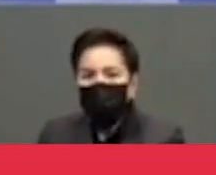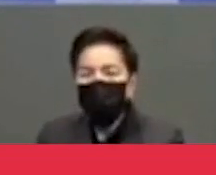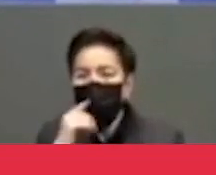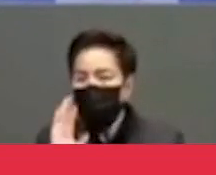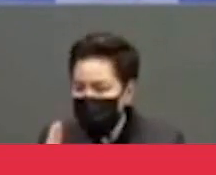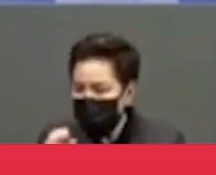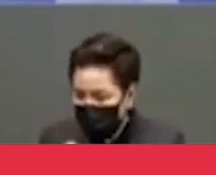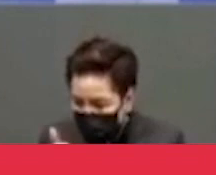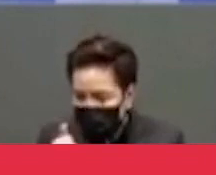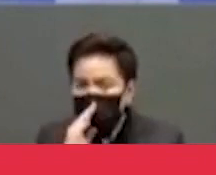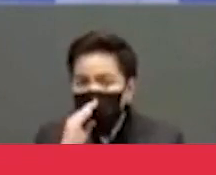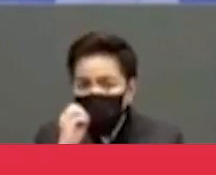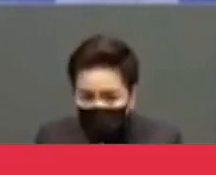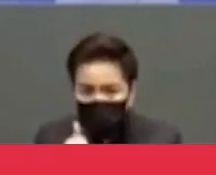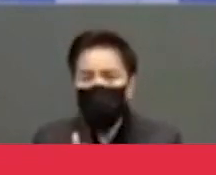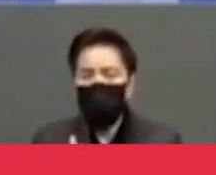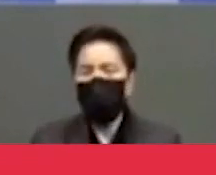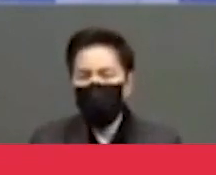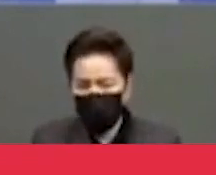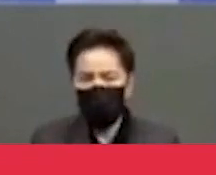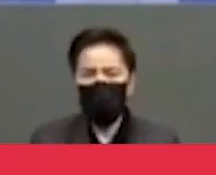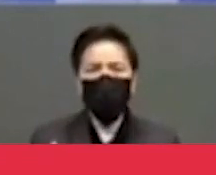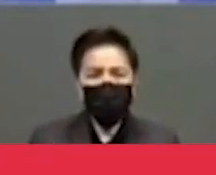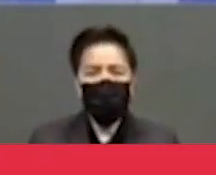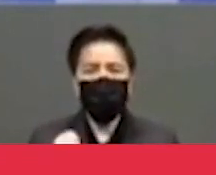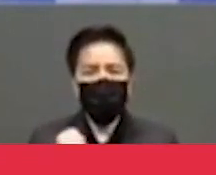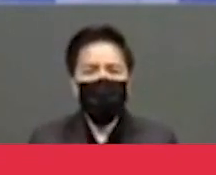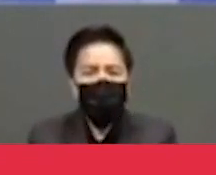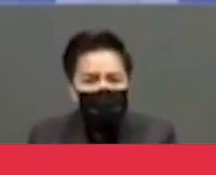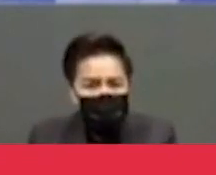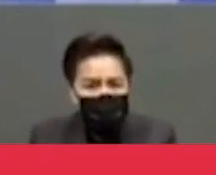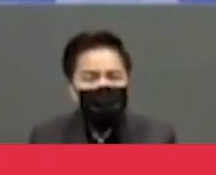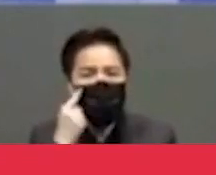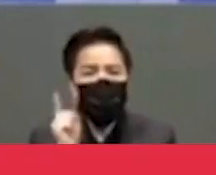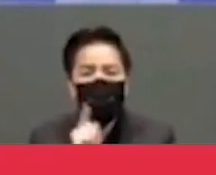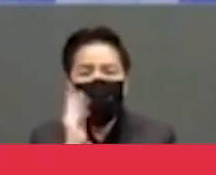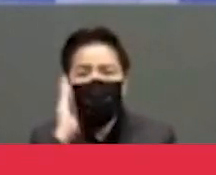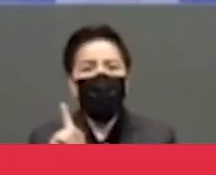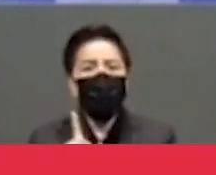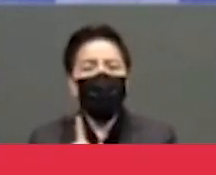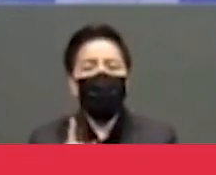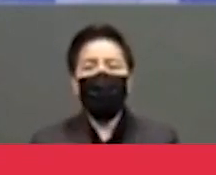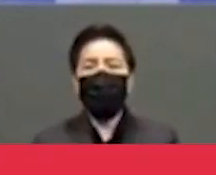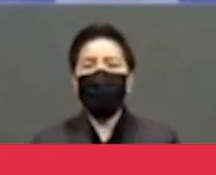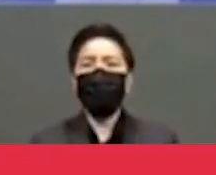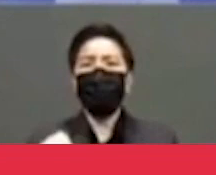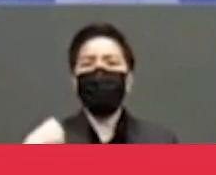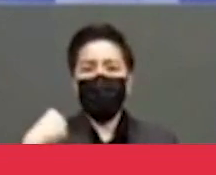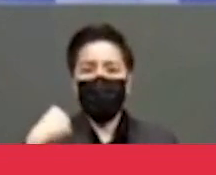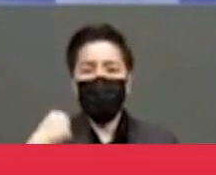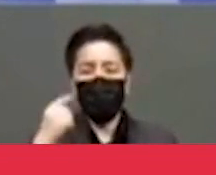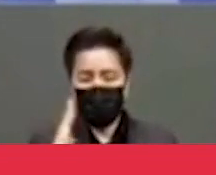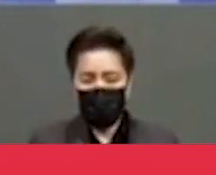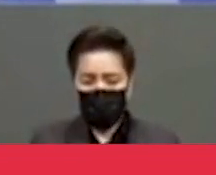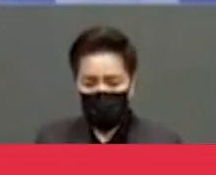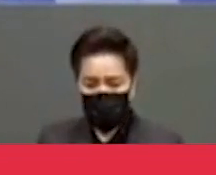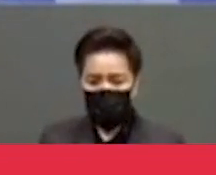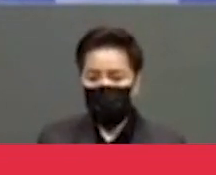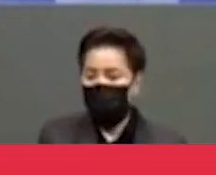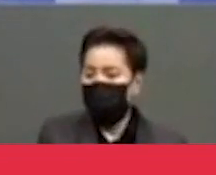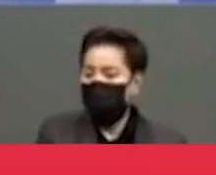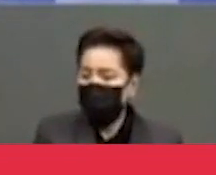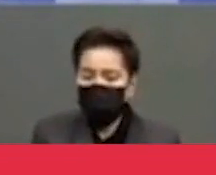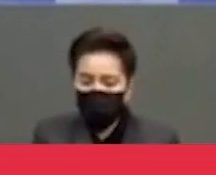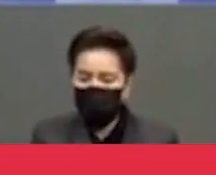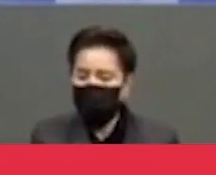ผู้รับบริการที่ฉีดวัคซีนไม่ครบได้หรือไม่นั้นขอย้ำว่ามาตรการนี้ไม่ใช่การบังคับแต่เป็นการขอความร่วมมือขั้นสูงสุดเพื่อที่จะ